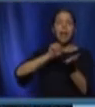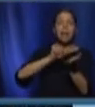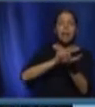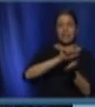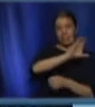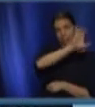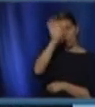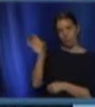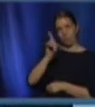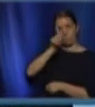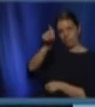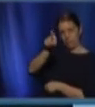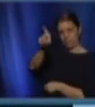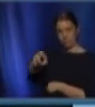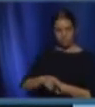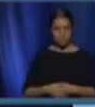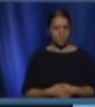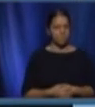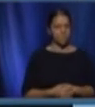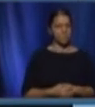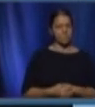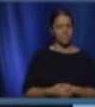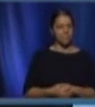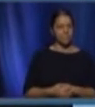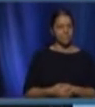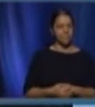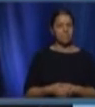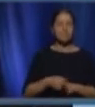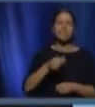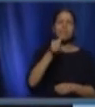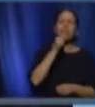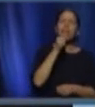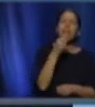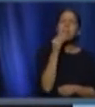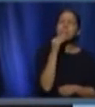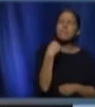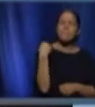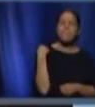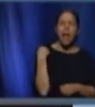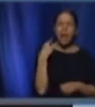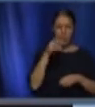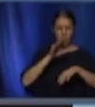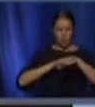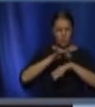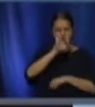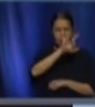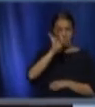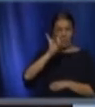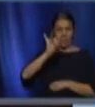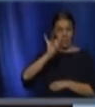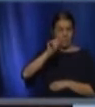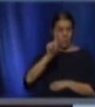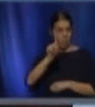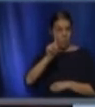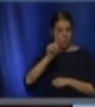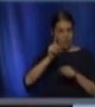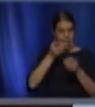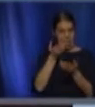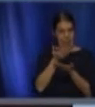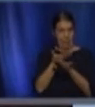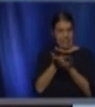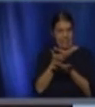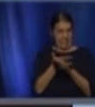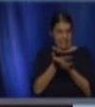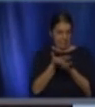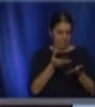précision. Vous parliez de 881 classes qui sont fermées. Ça, c'est un cumulatif ou bien c'est à ce jour, lundi, il y a